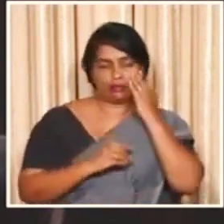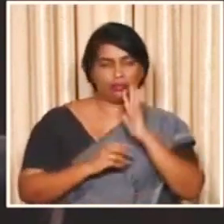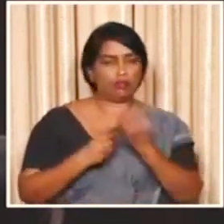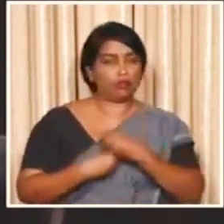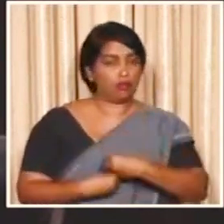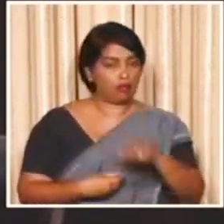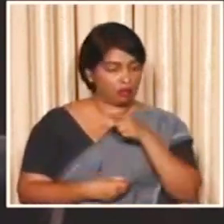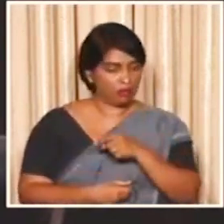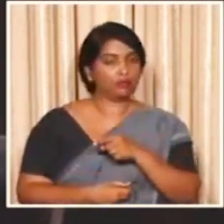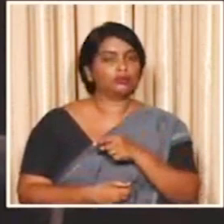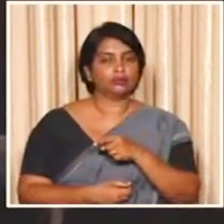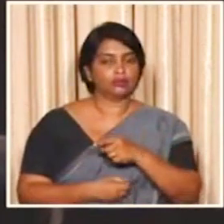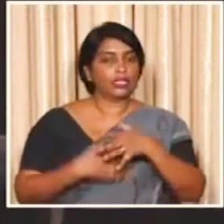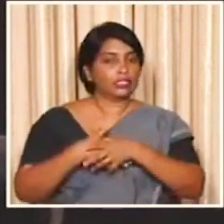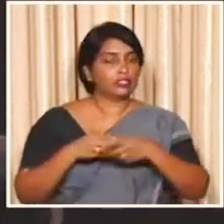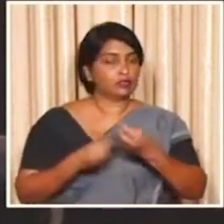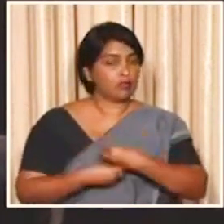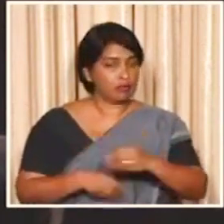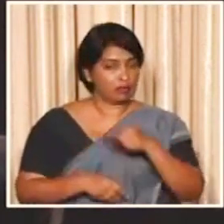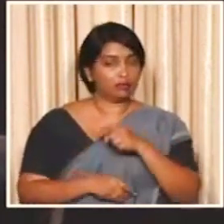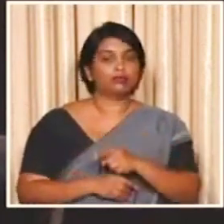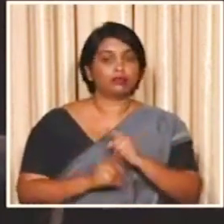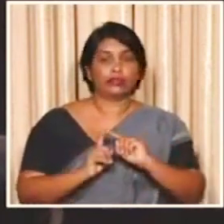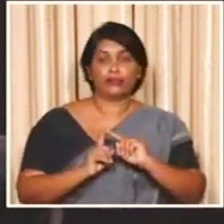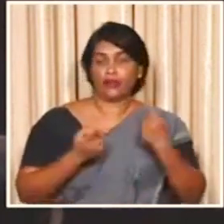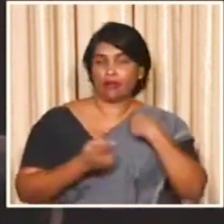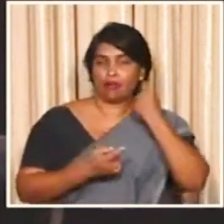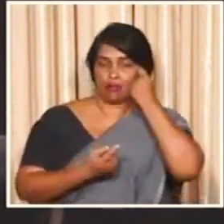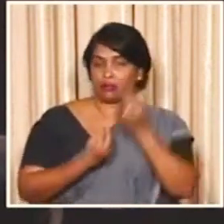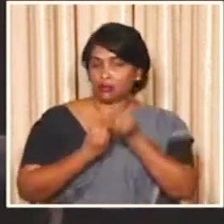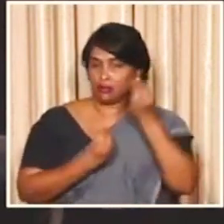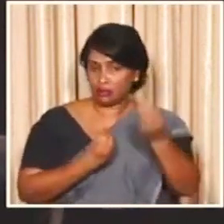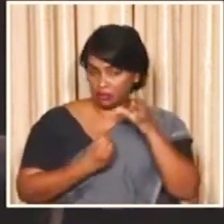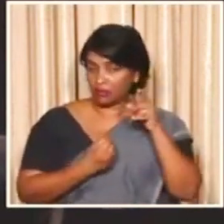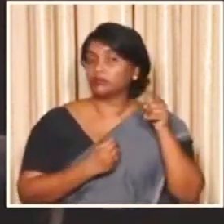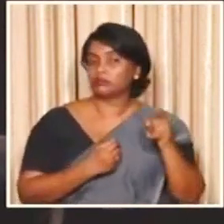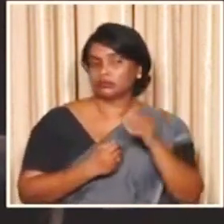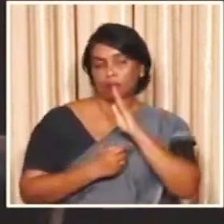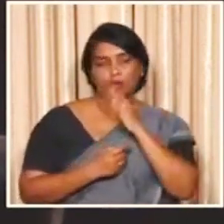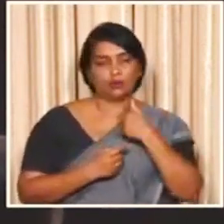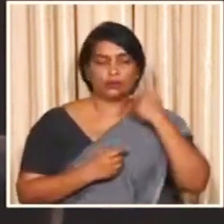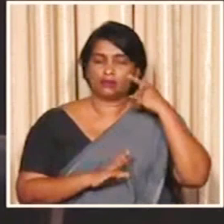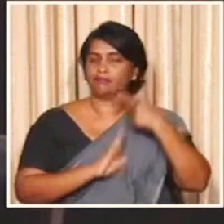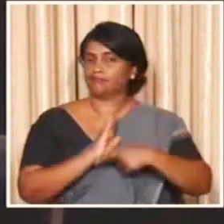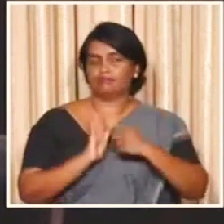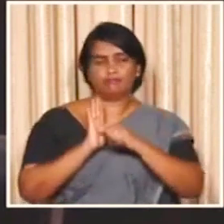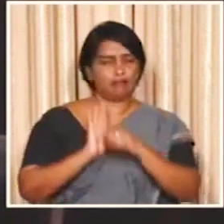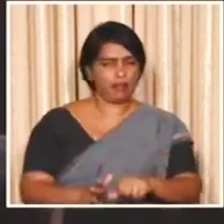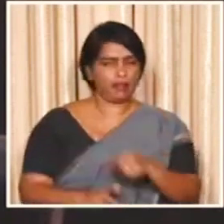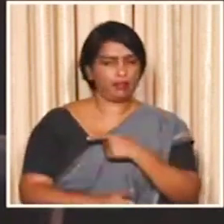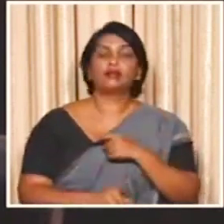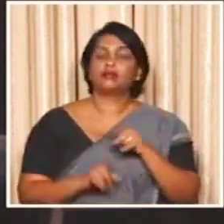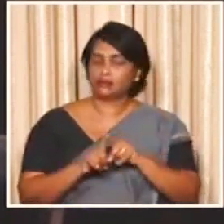ඒ විනාශ කරන්න හදනවා නම් ඒ ජාති අනන්‍යතාවයට වෙනස් අර්ථකථනයක් දෙන්න හදනවා නම් ඒක මම හිතන්නේ දේශයට